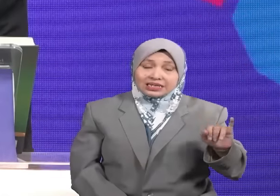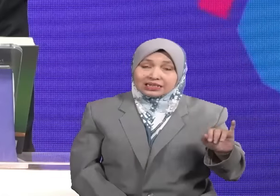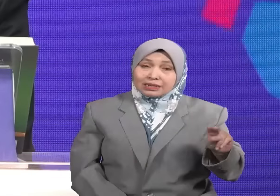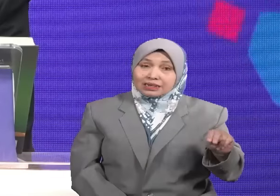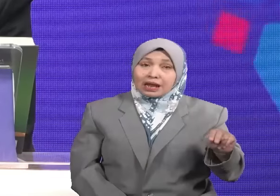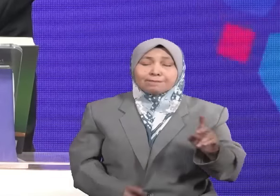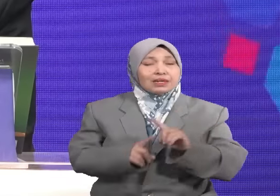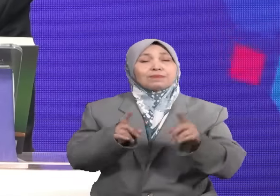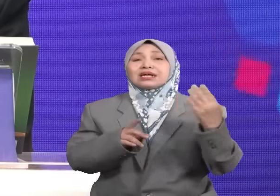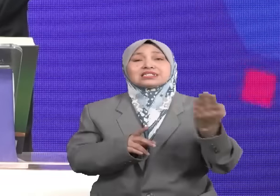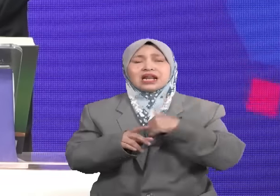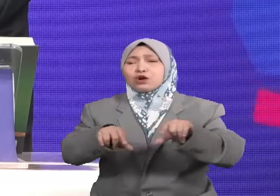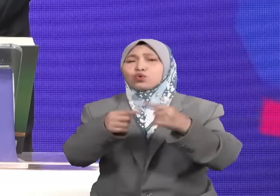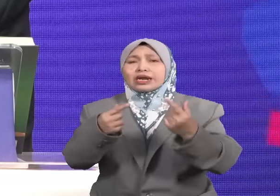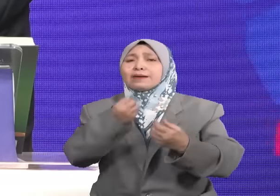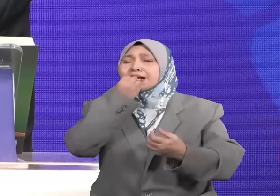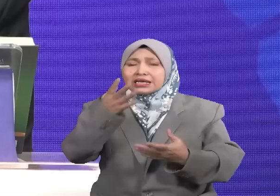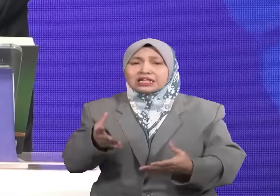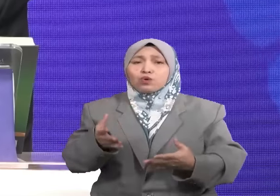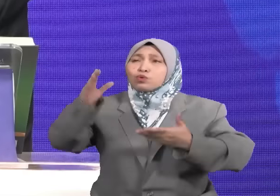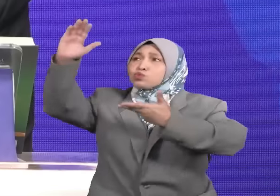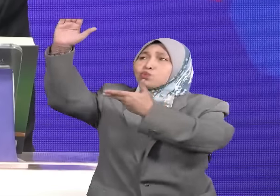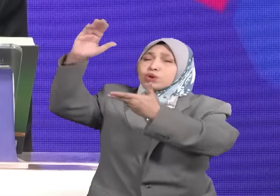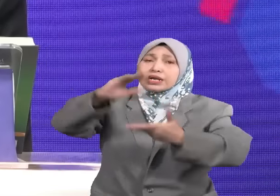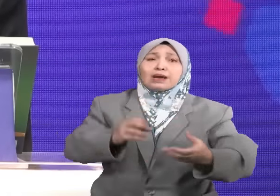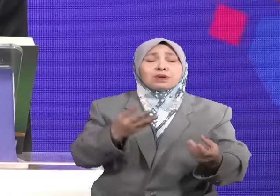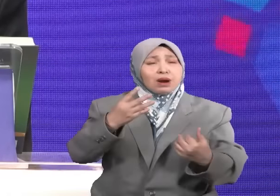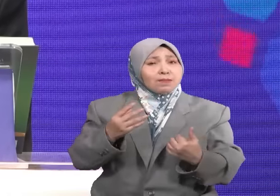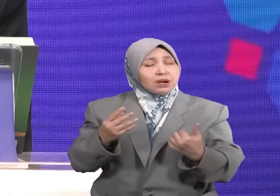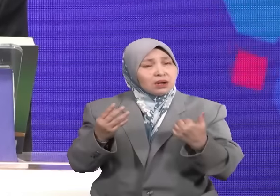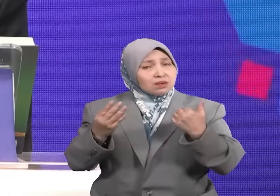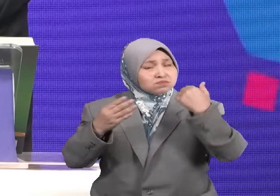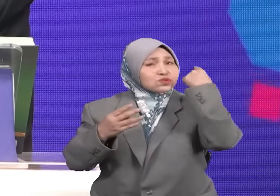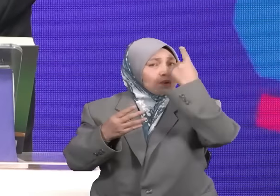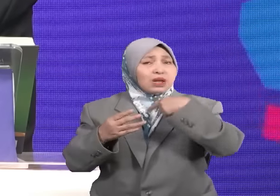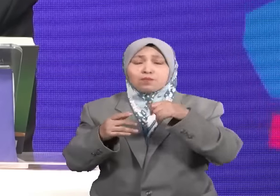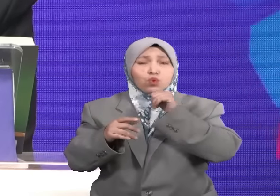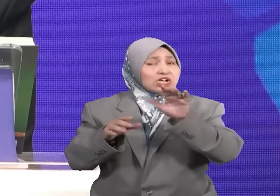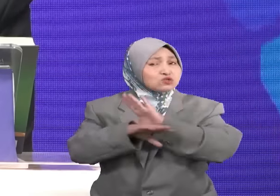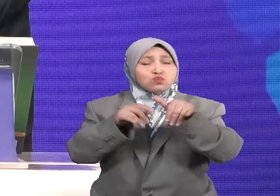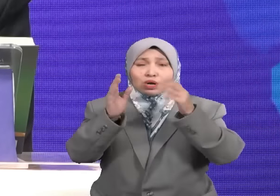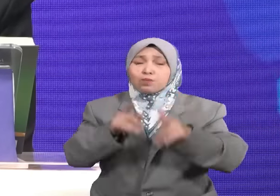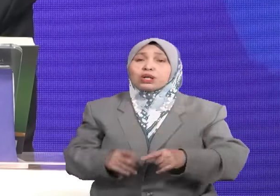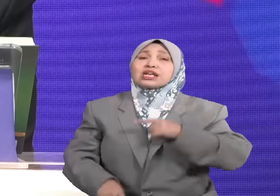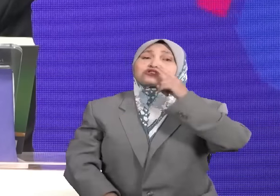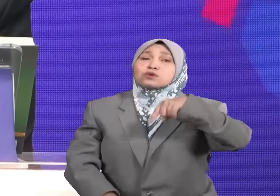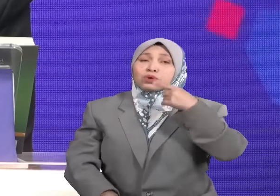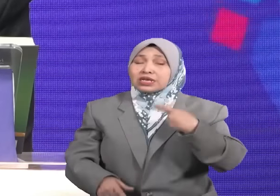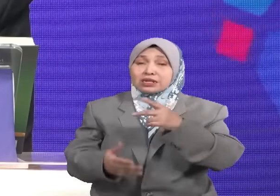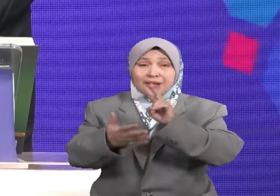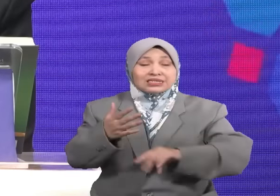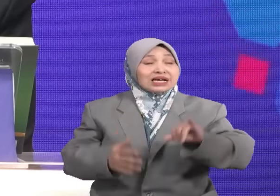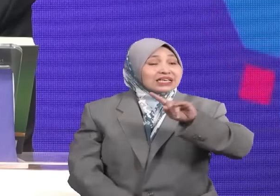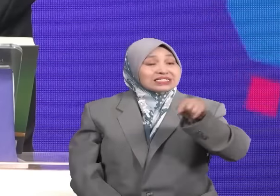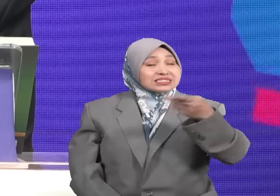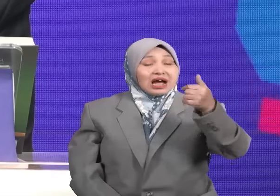namun biasalah Quran ni nak beritahu turun dengan beberapa wajah. Bukan semua orang boleh sebut. Sebab tu di sini kita baca izhar